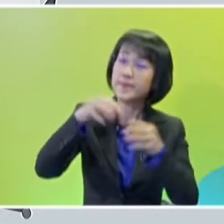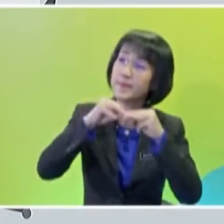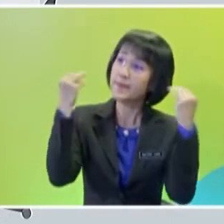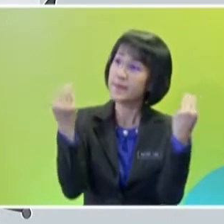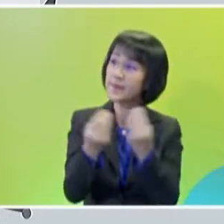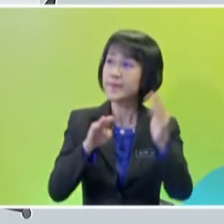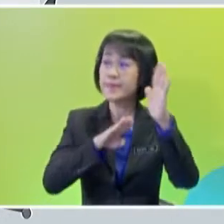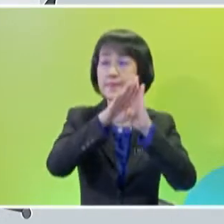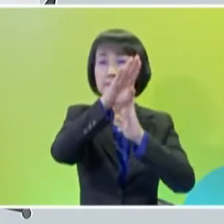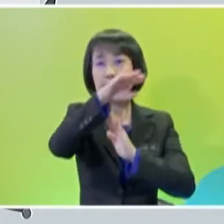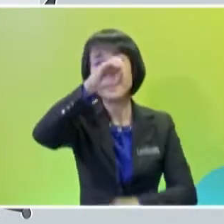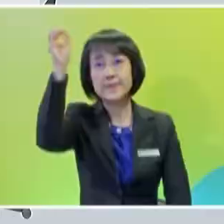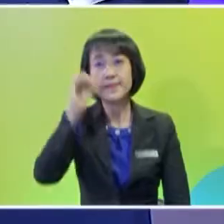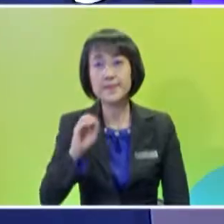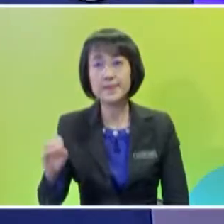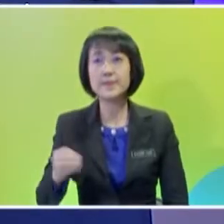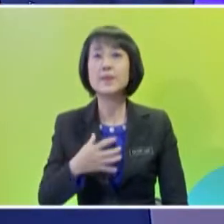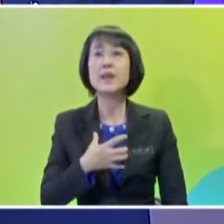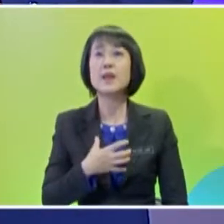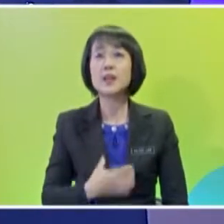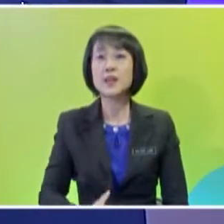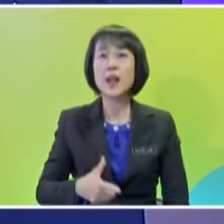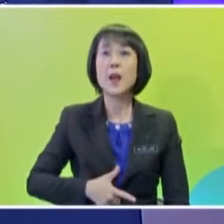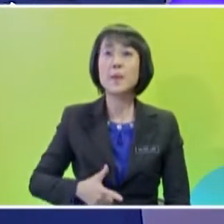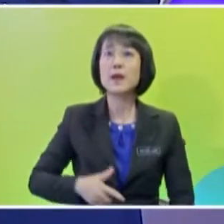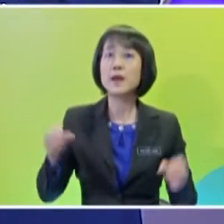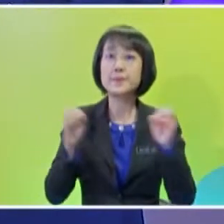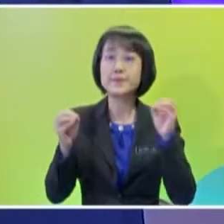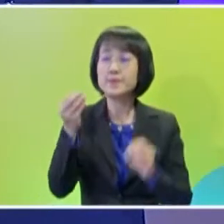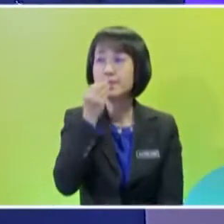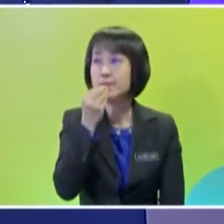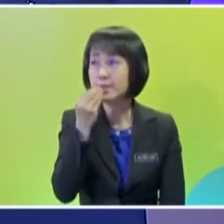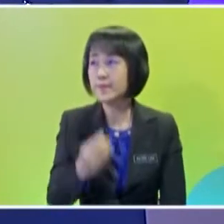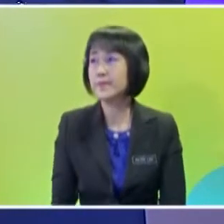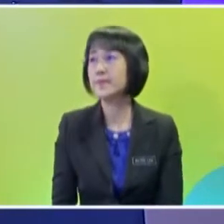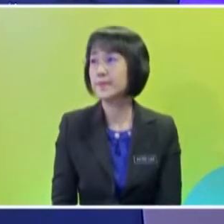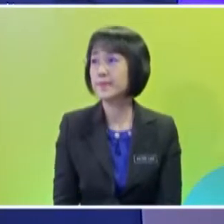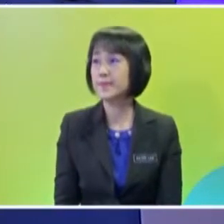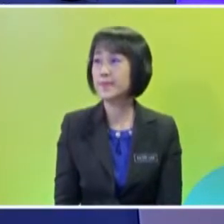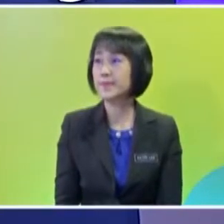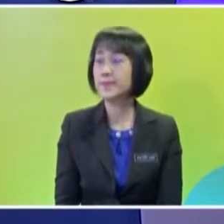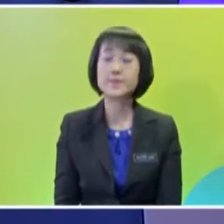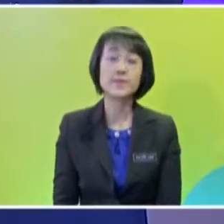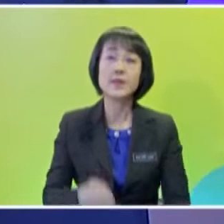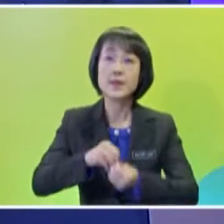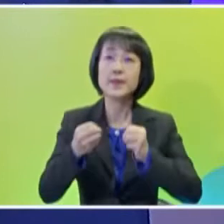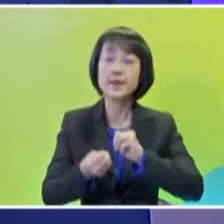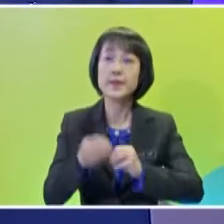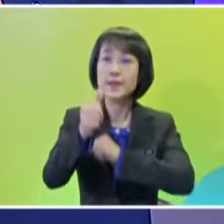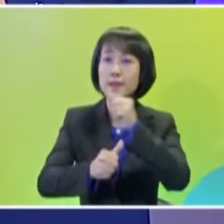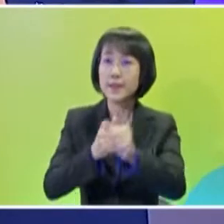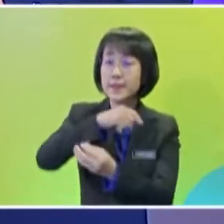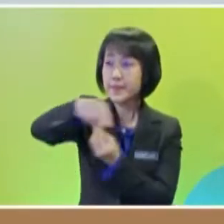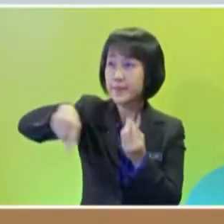peningkatan kadar kemuluran Oke dan yang terakhir adalah krisis berkaitan dengan alam sekitar nah